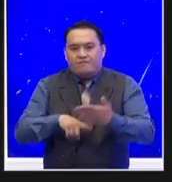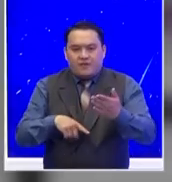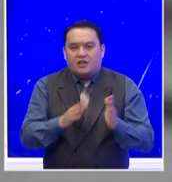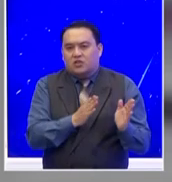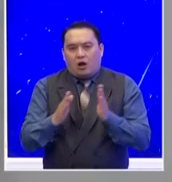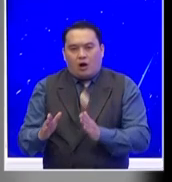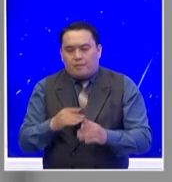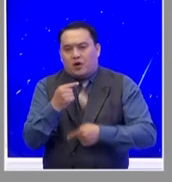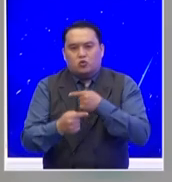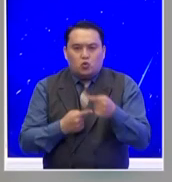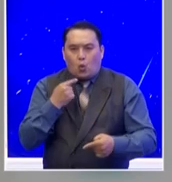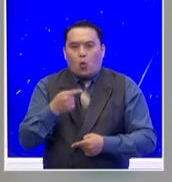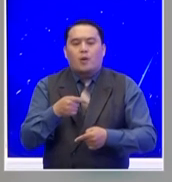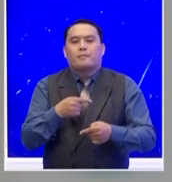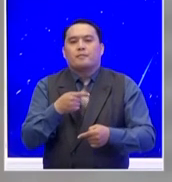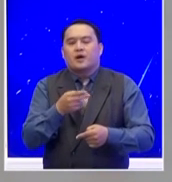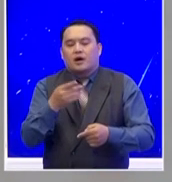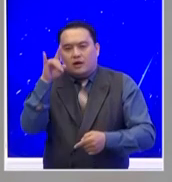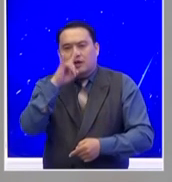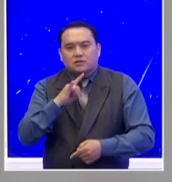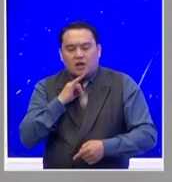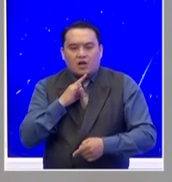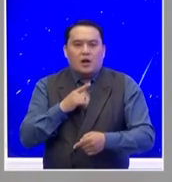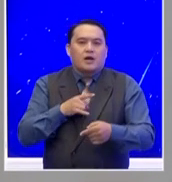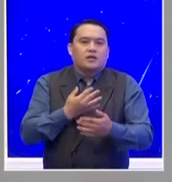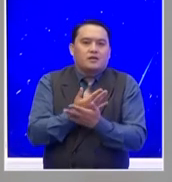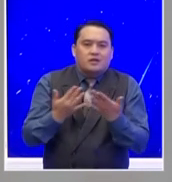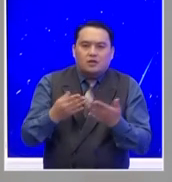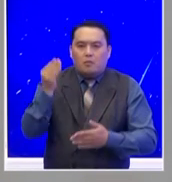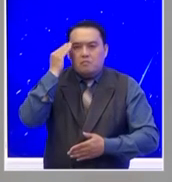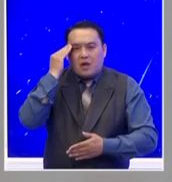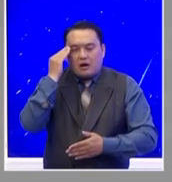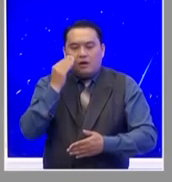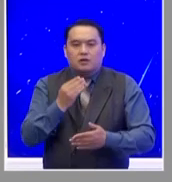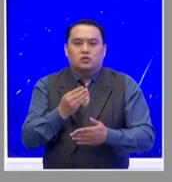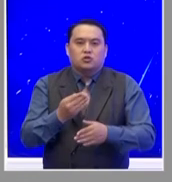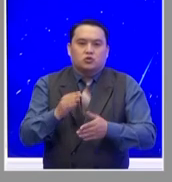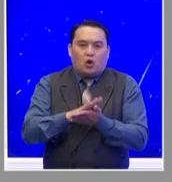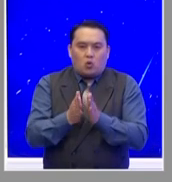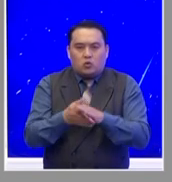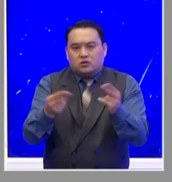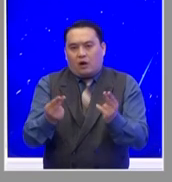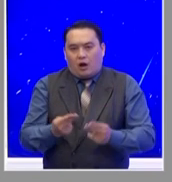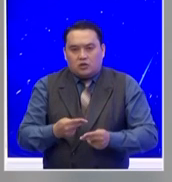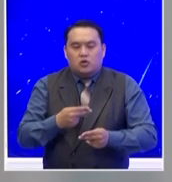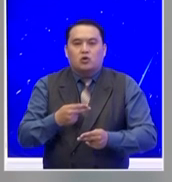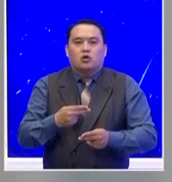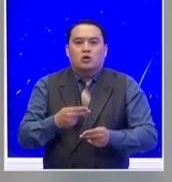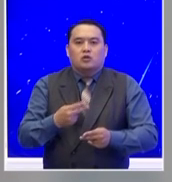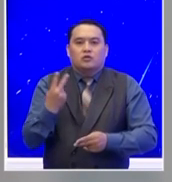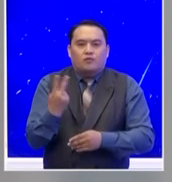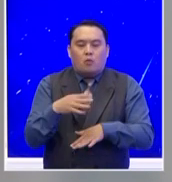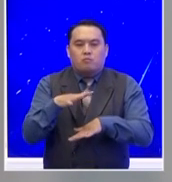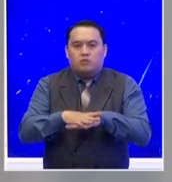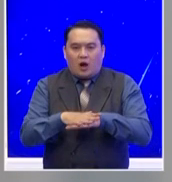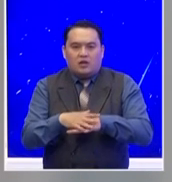соблюсти все обряды, Духовное управление мусульман Казахстана предприняло ряд мер. К примеру, благодаря заключенному соглашению между ДУМК и банками